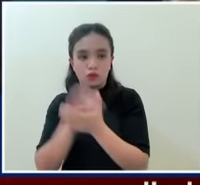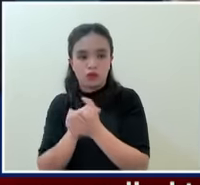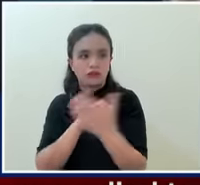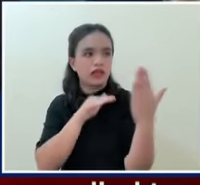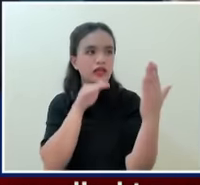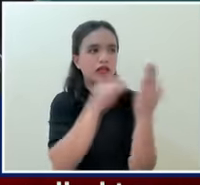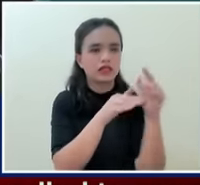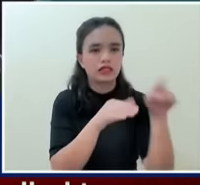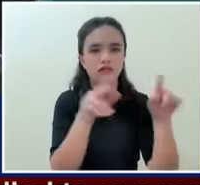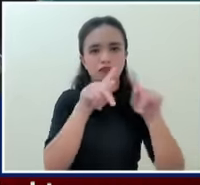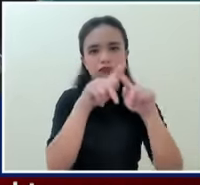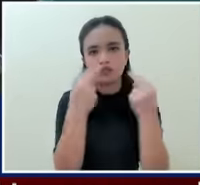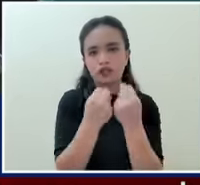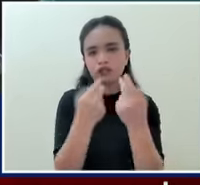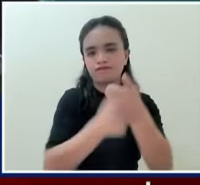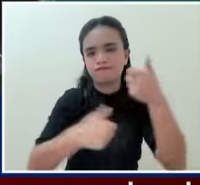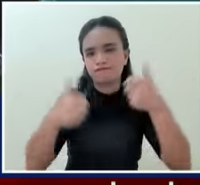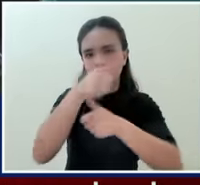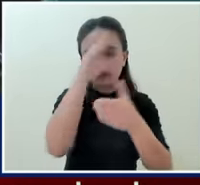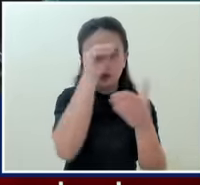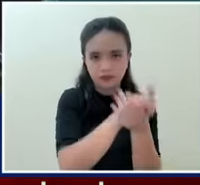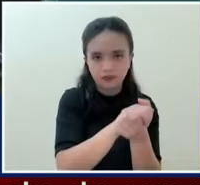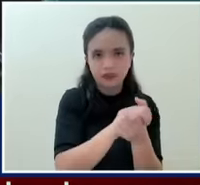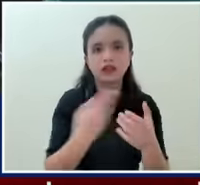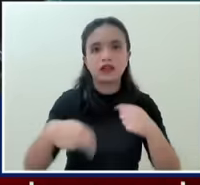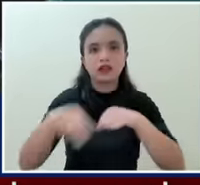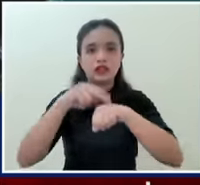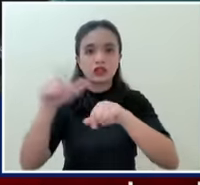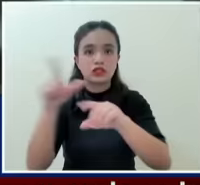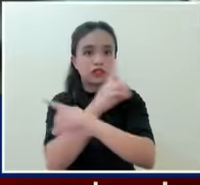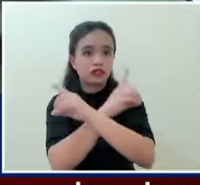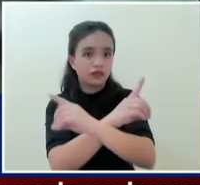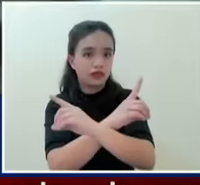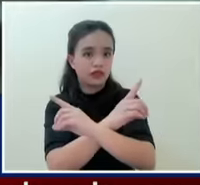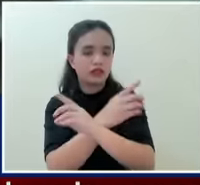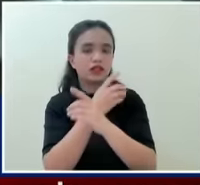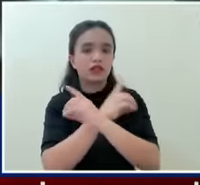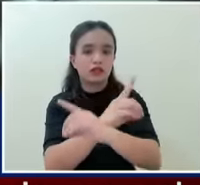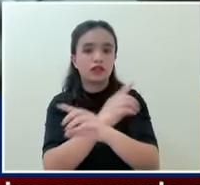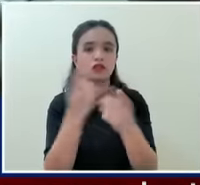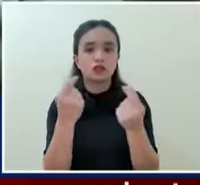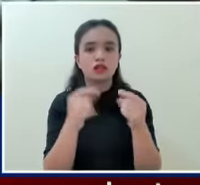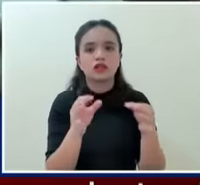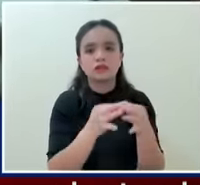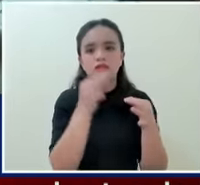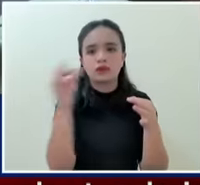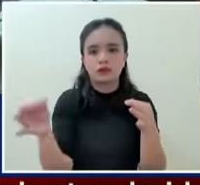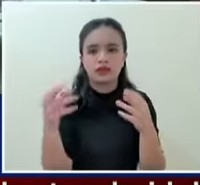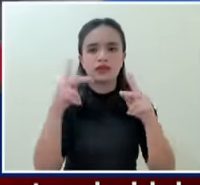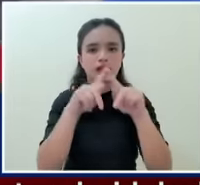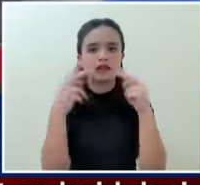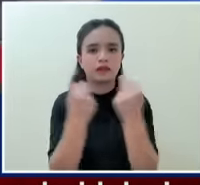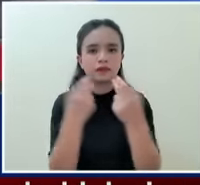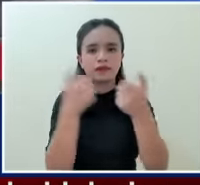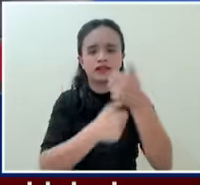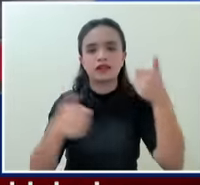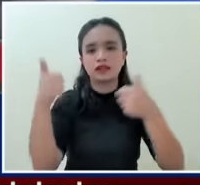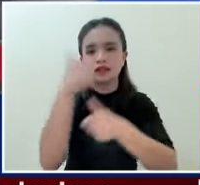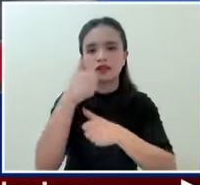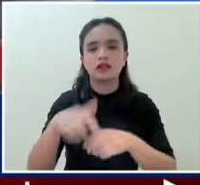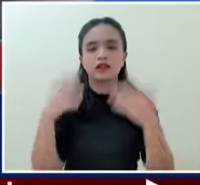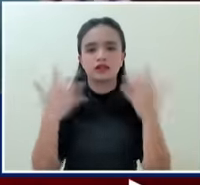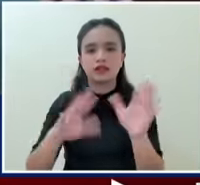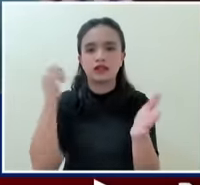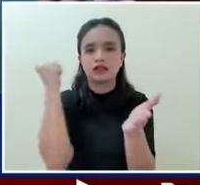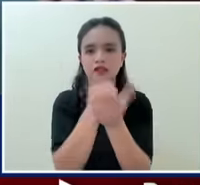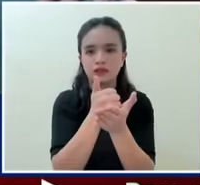promotion ng asawa. Nagpa siya rin ang National Defense Committee ng komisyon na ipagpaliban ang promotion ni Sevilla. Inaprubahan naman